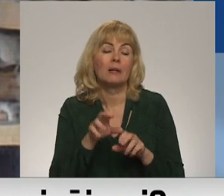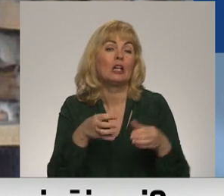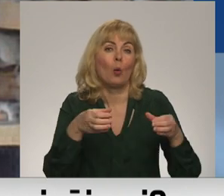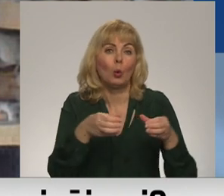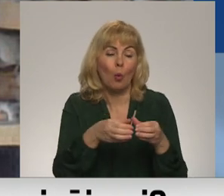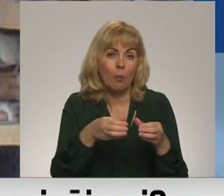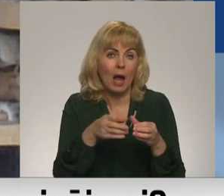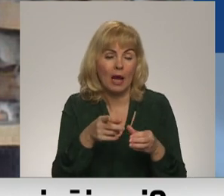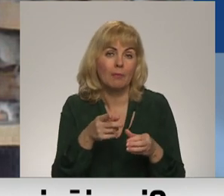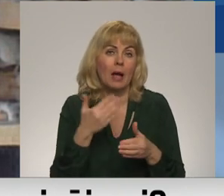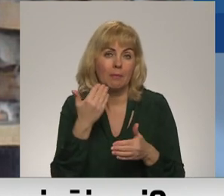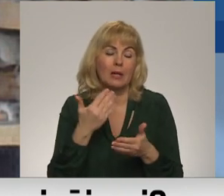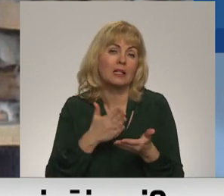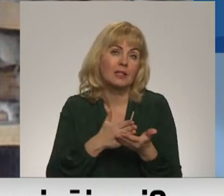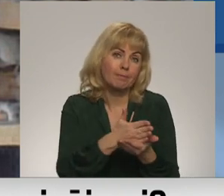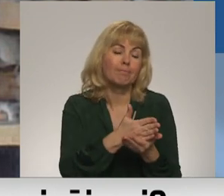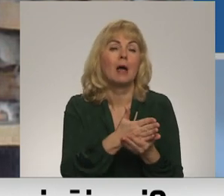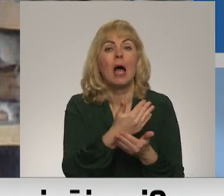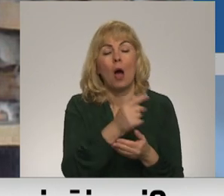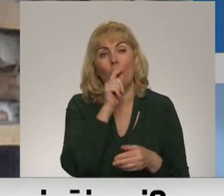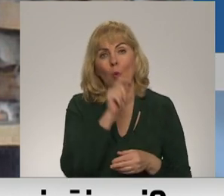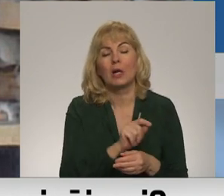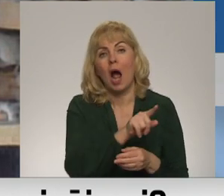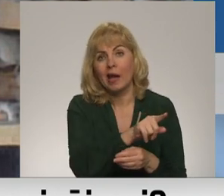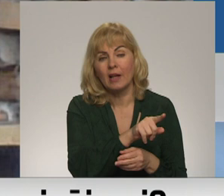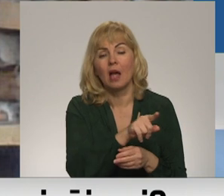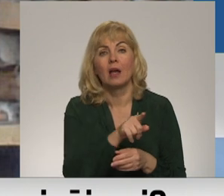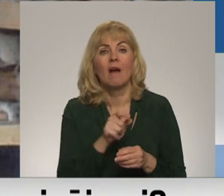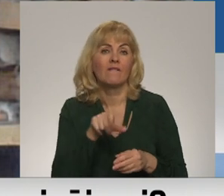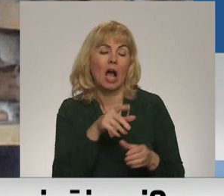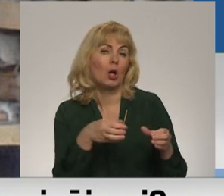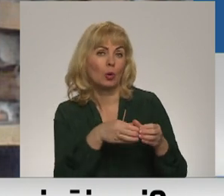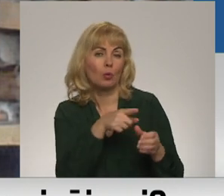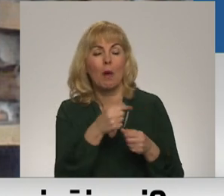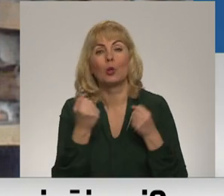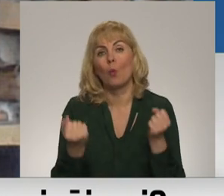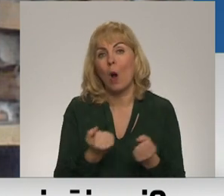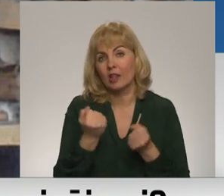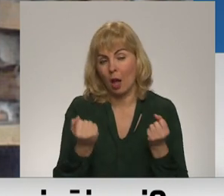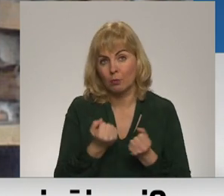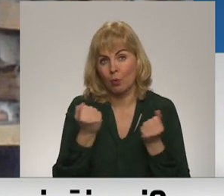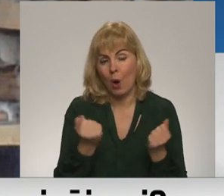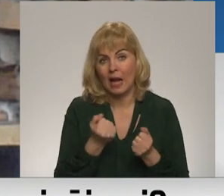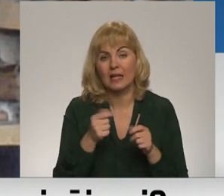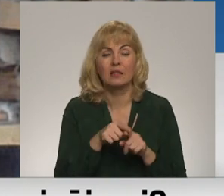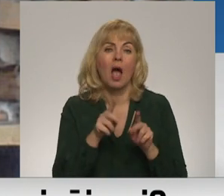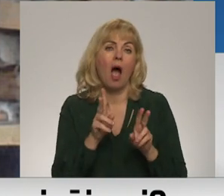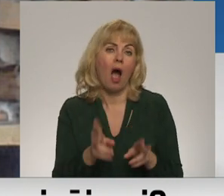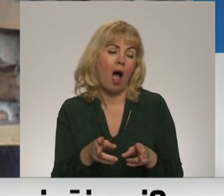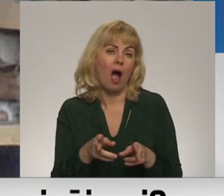šobrīd pieslējies Ukrainas pusē, viņš gan, es domāju, ka vairāk nodarbojas tieši ar šo te, nu,